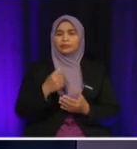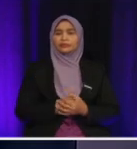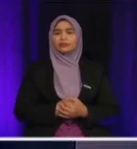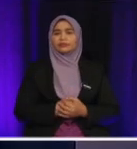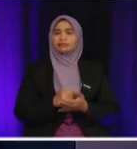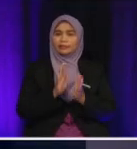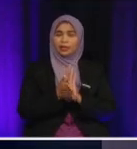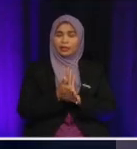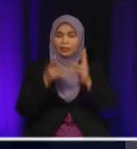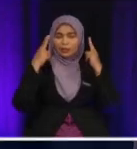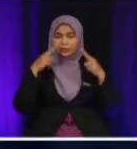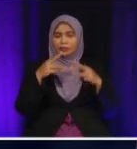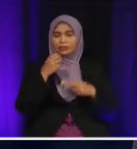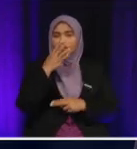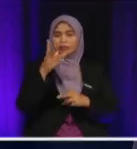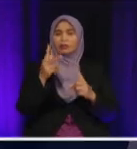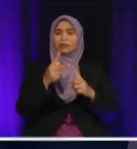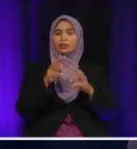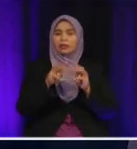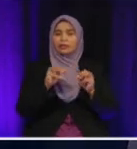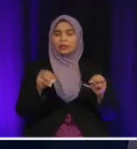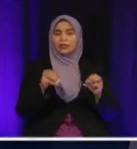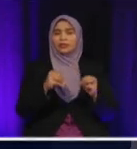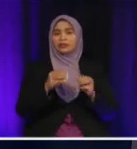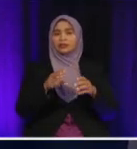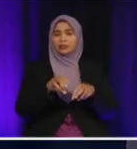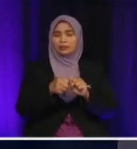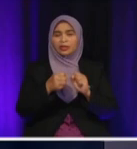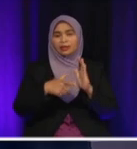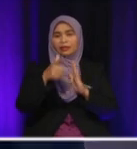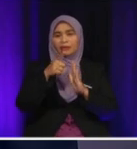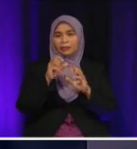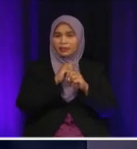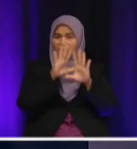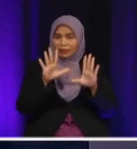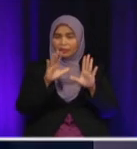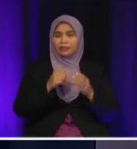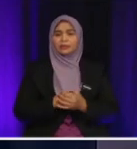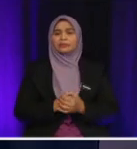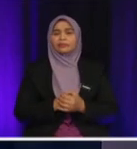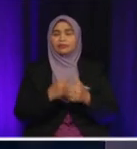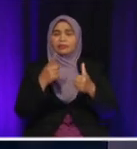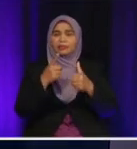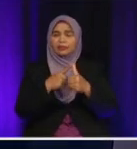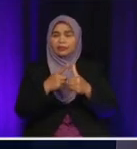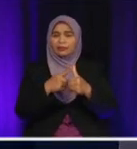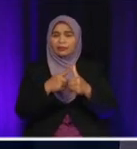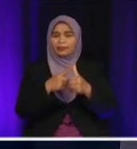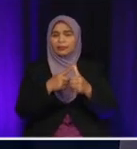murid-murid satu persatu supaya lebih jelas dan juga lebih terperinci. Okey, yang pertama kita akan tengok